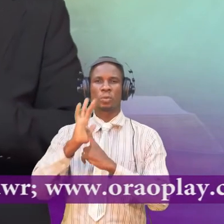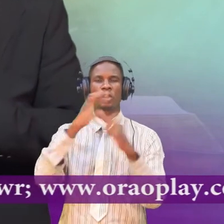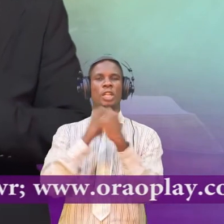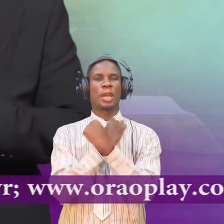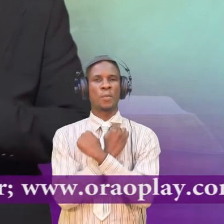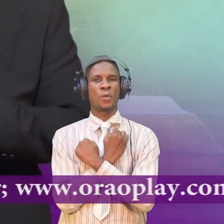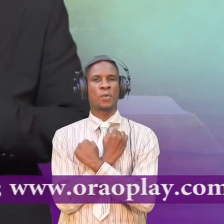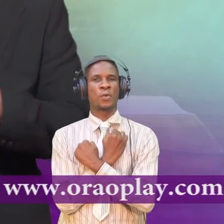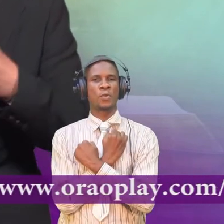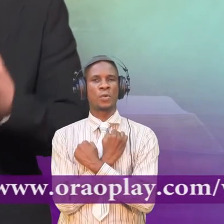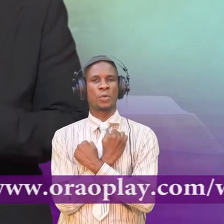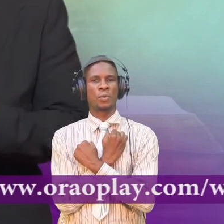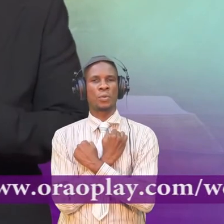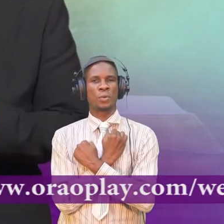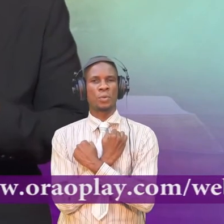wanaonyesha upendo,